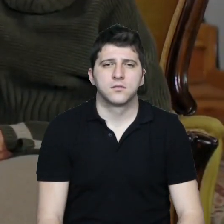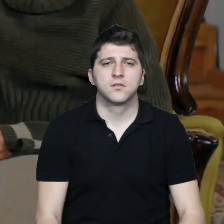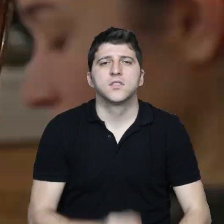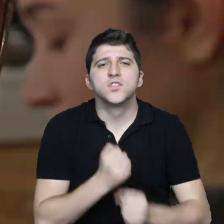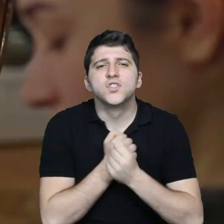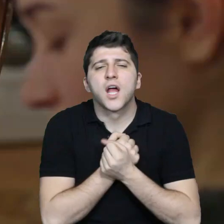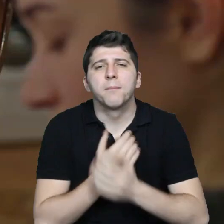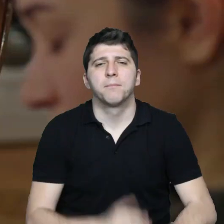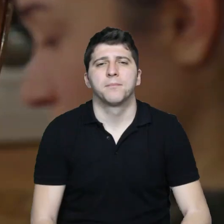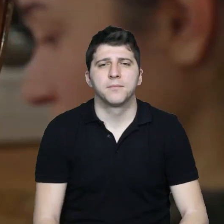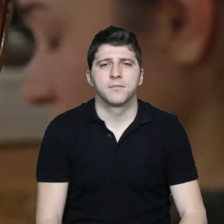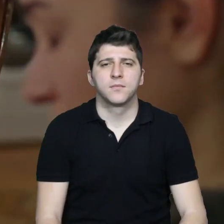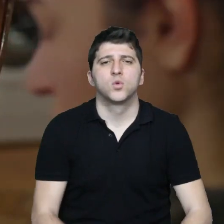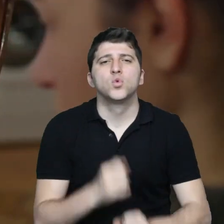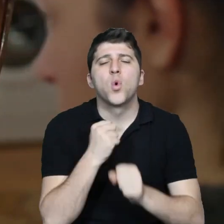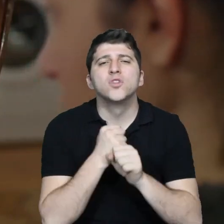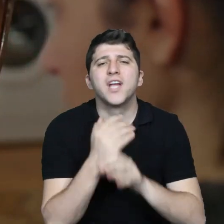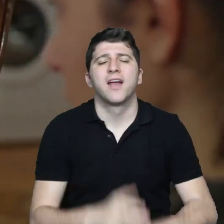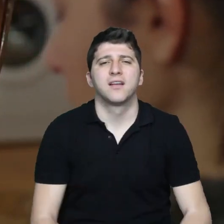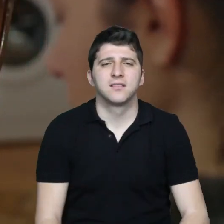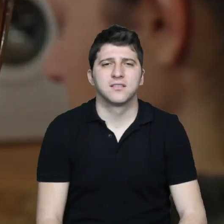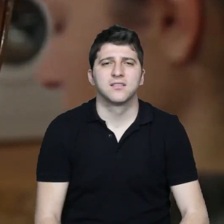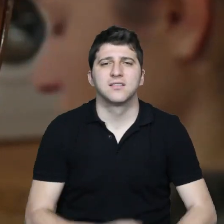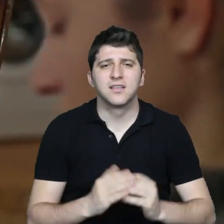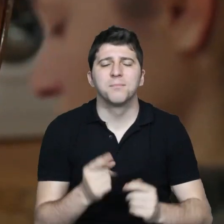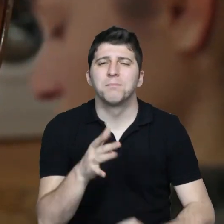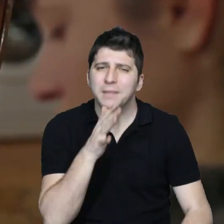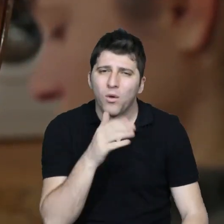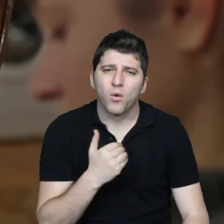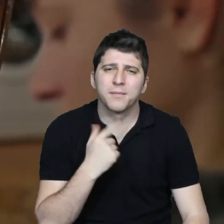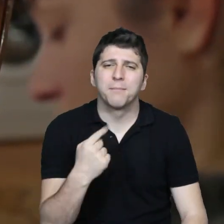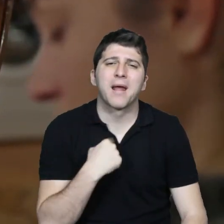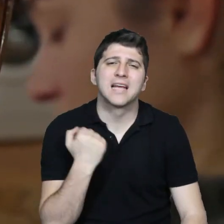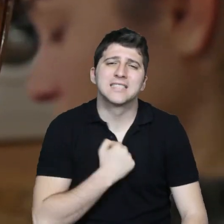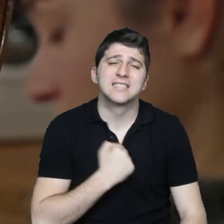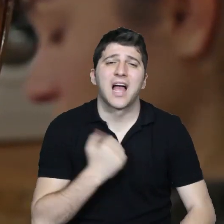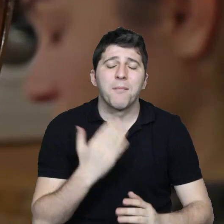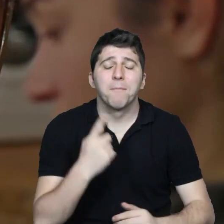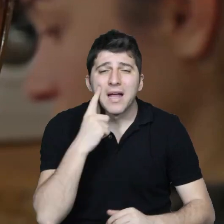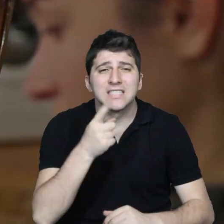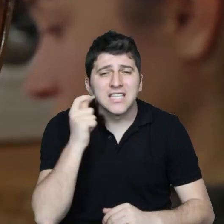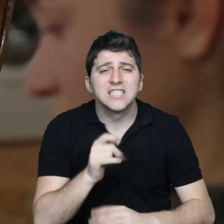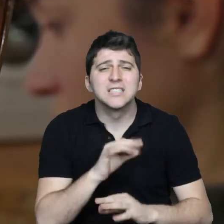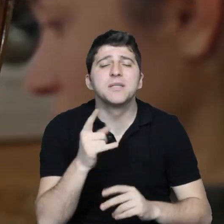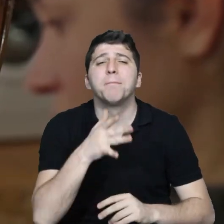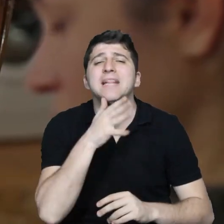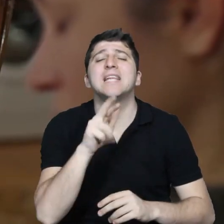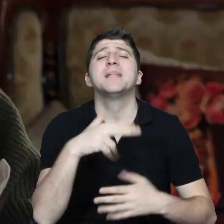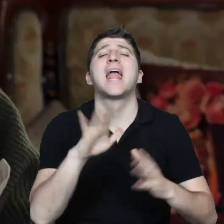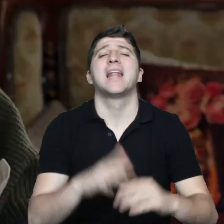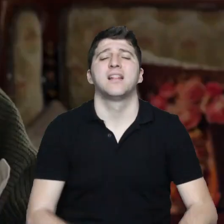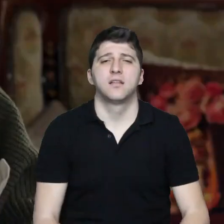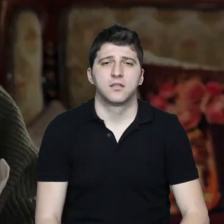Canım. Gökçe. Ya biliyorum bana kızgınsın ama bak gerçekten hiçbir şey bildiğin gibi